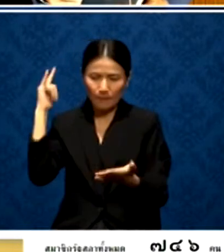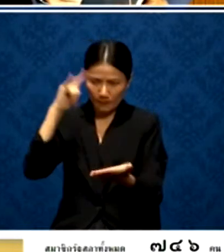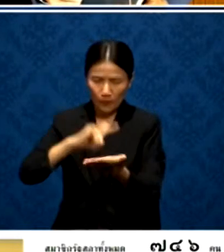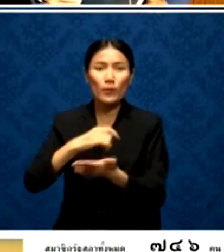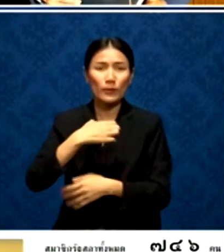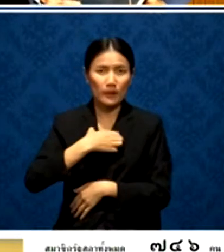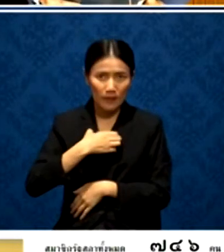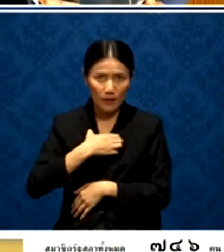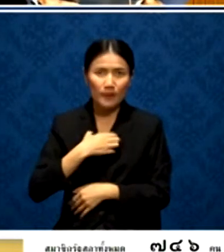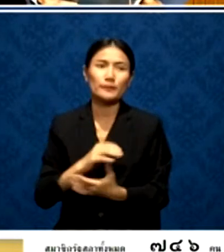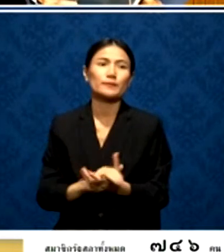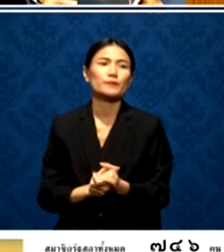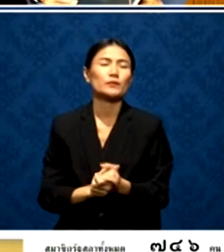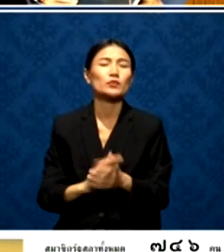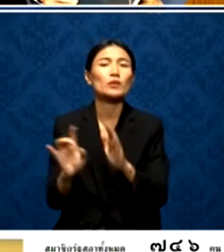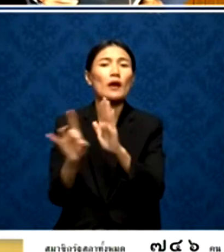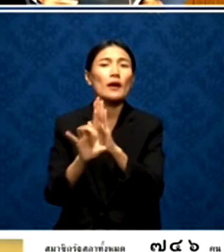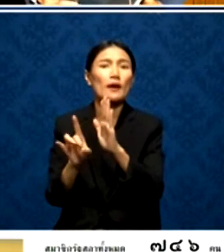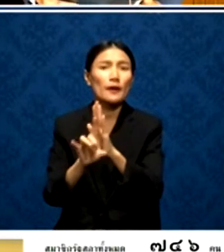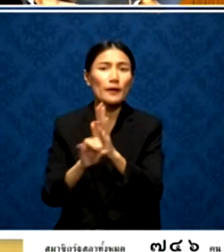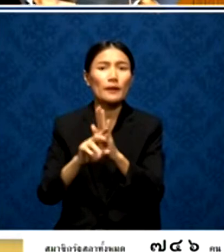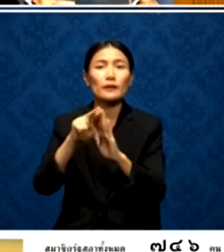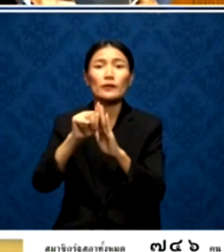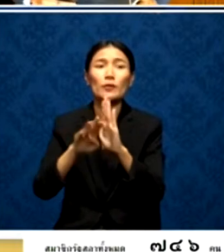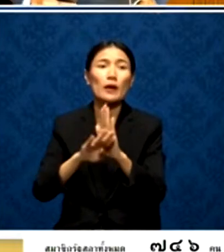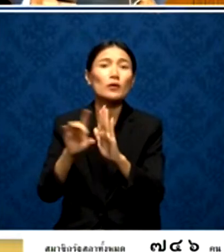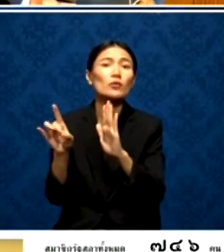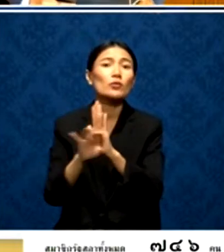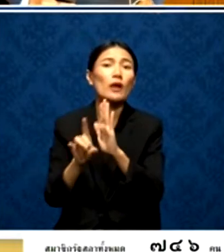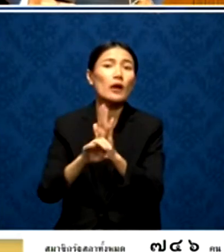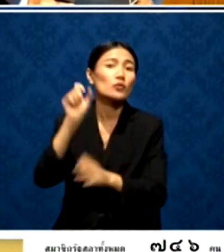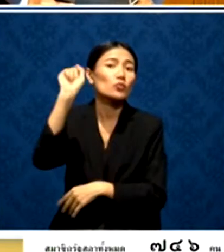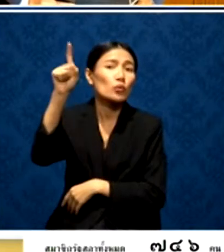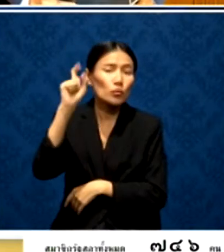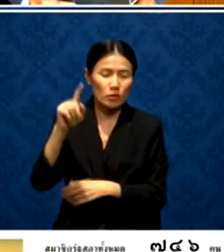และนโยบายเร่งด่วนสุดท้ายคือการแก้ไขปัญหาความเห็นที่แตกต่าง